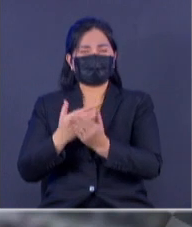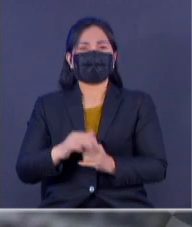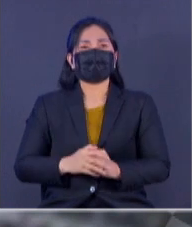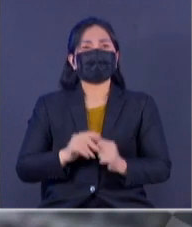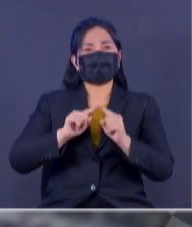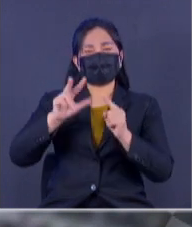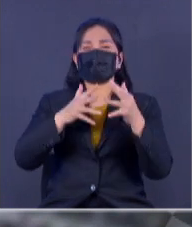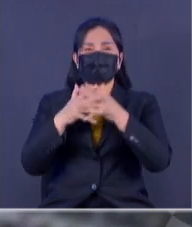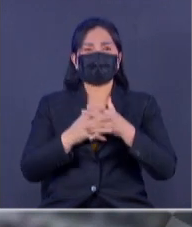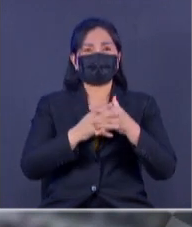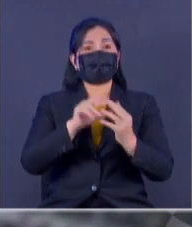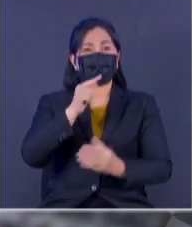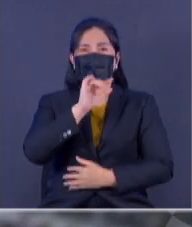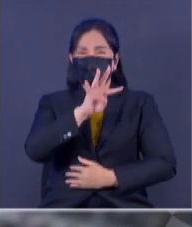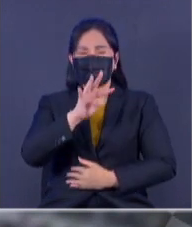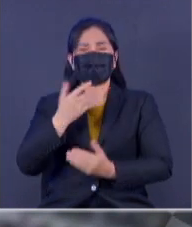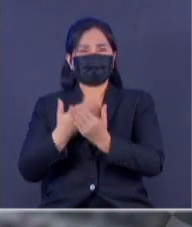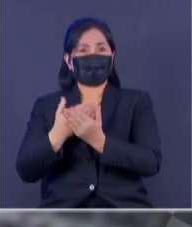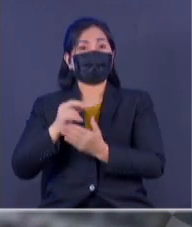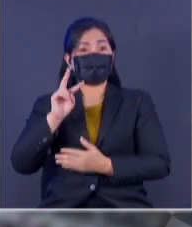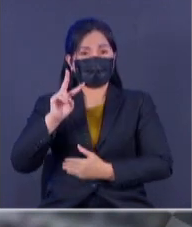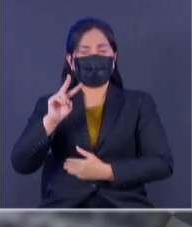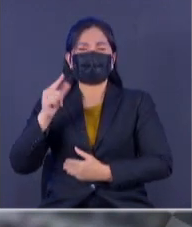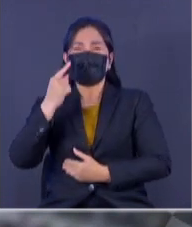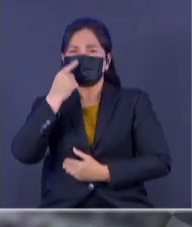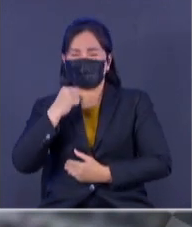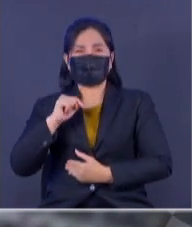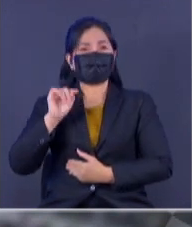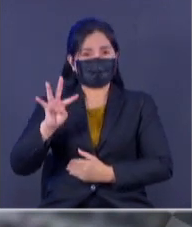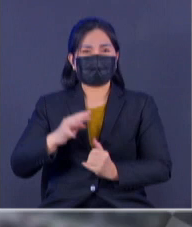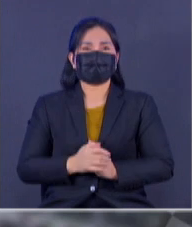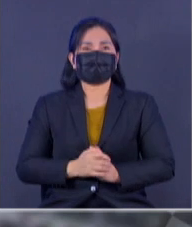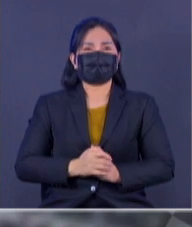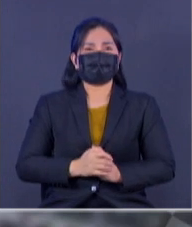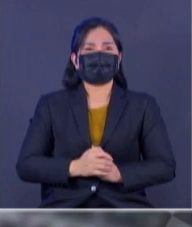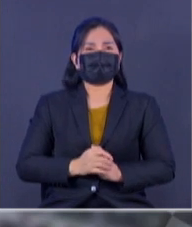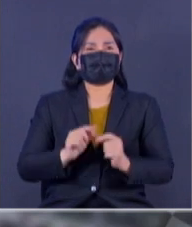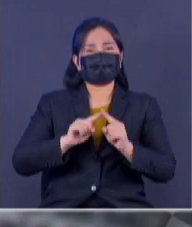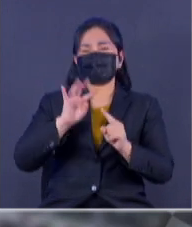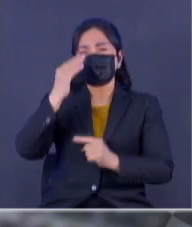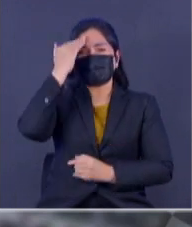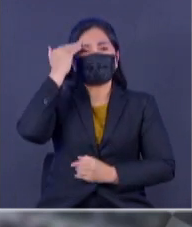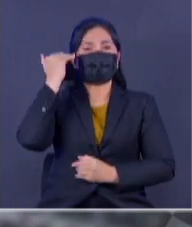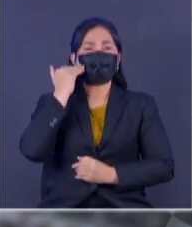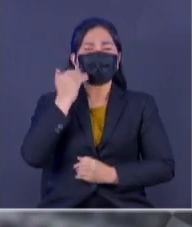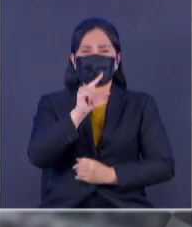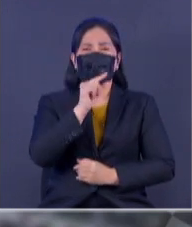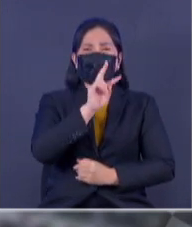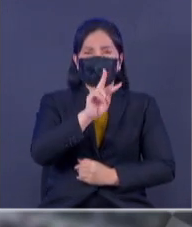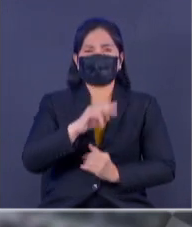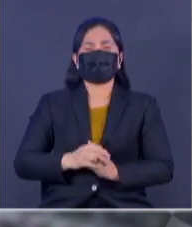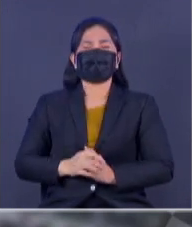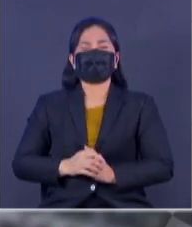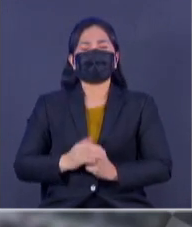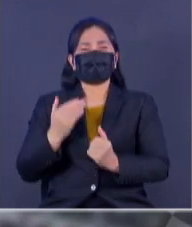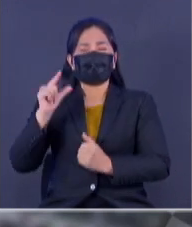อง1เหรียญเงินสหรัฐตามมาเป็นอันดับที่3ครับ4เหรียญทอง2เหรียญเงิน4เหรียญทองแดงแล้วก็ตามมาอันดับที่